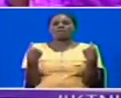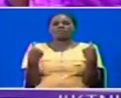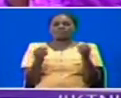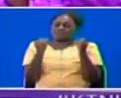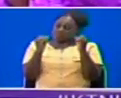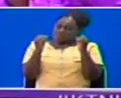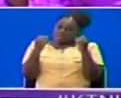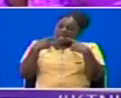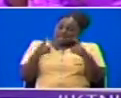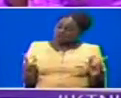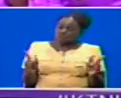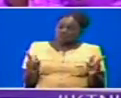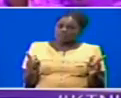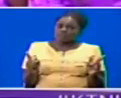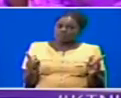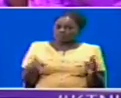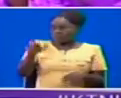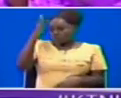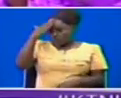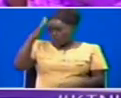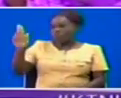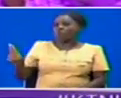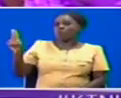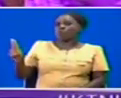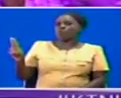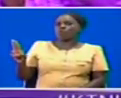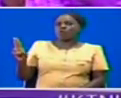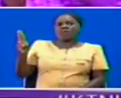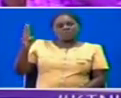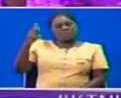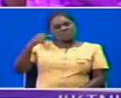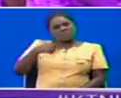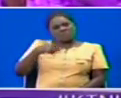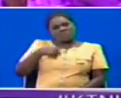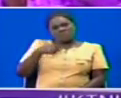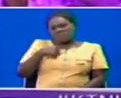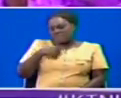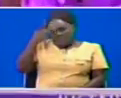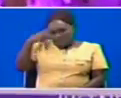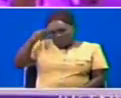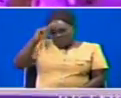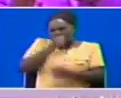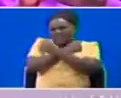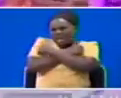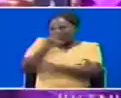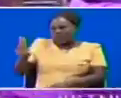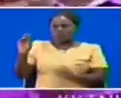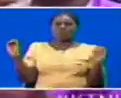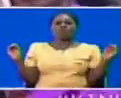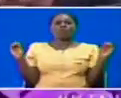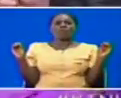out. Unajua Uhuru, as much as I don't like some of the policies ya Uhuru na